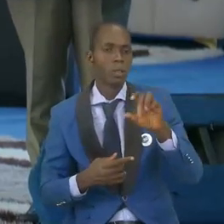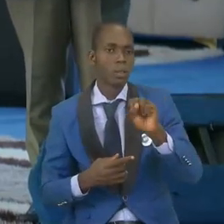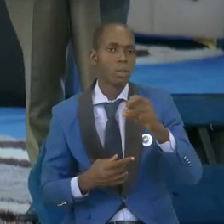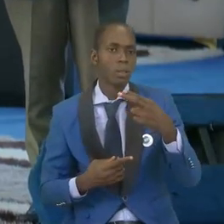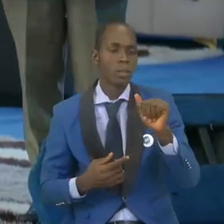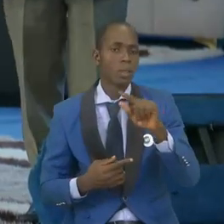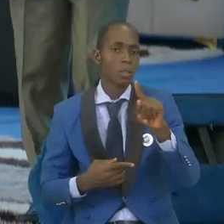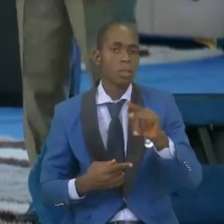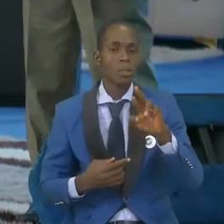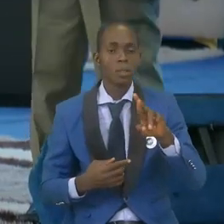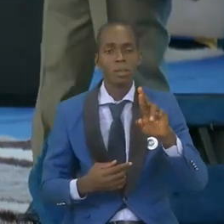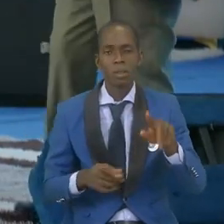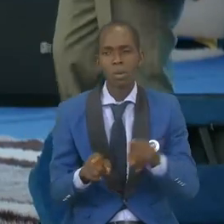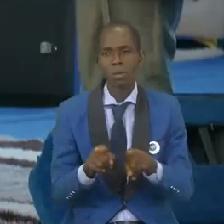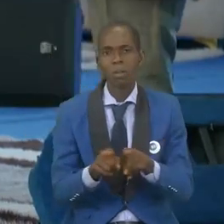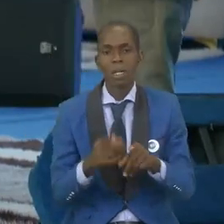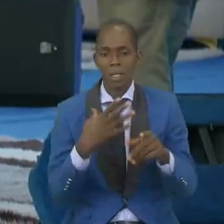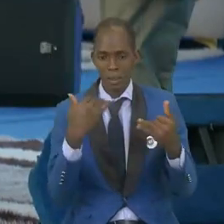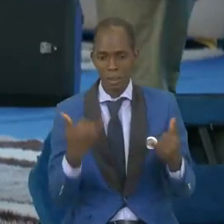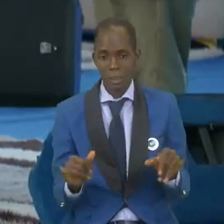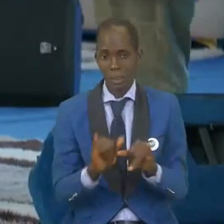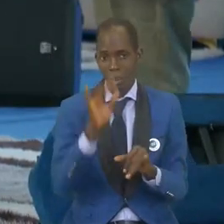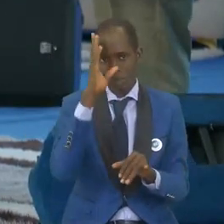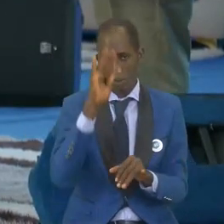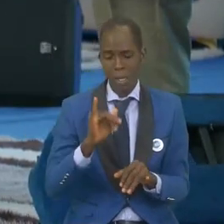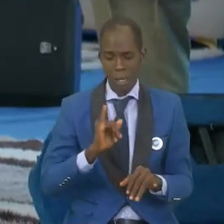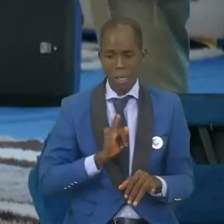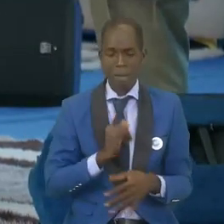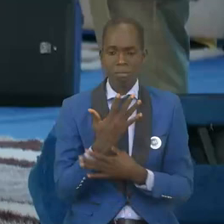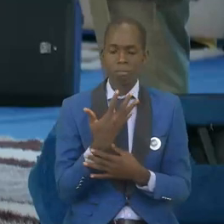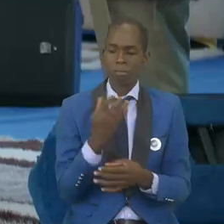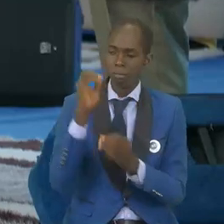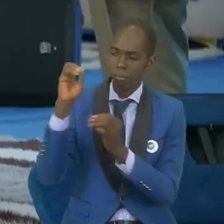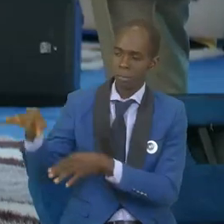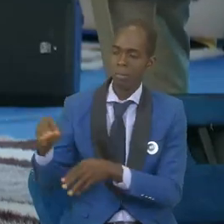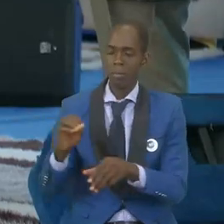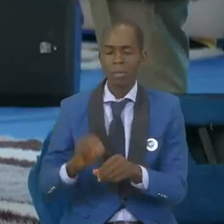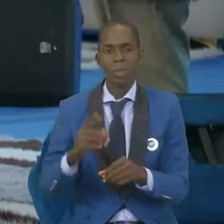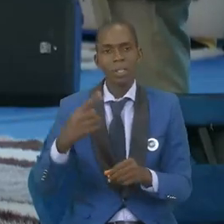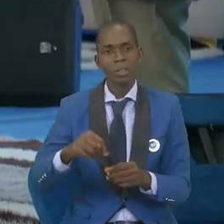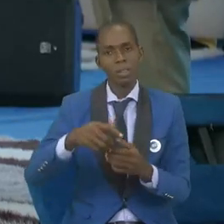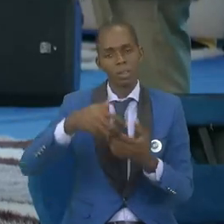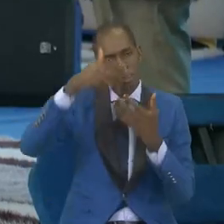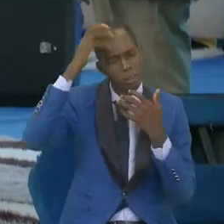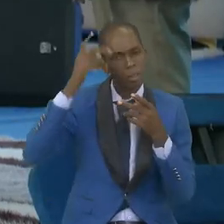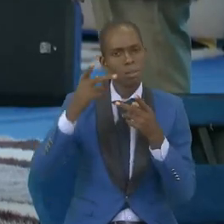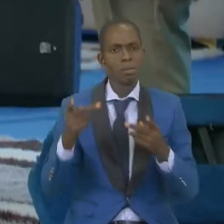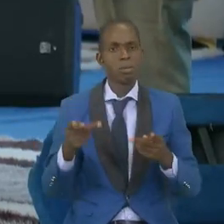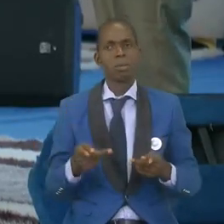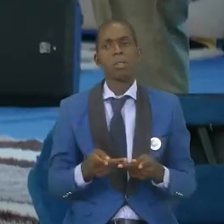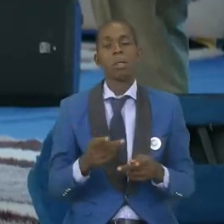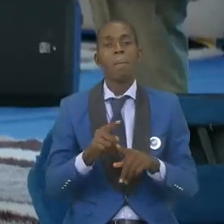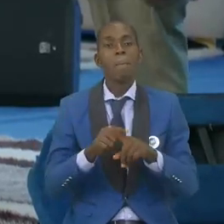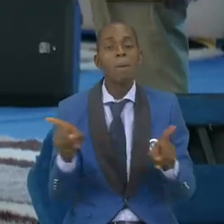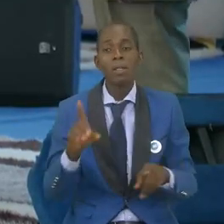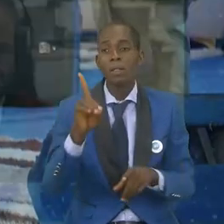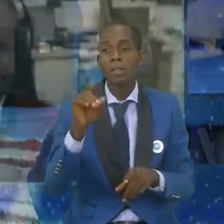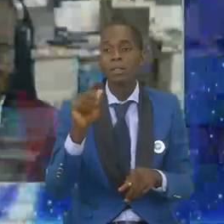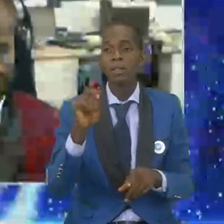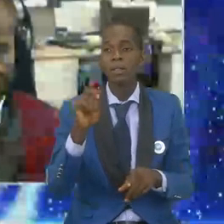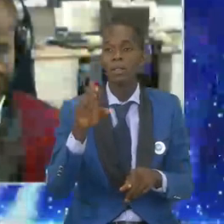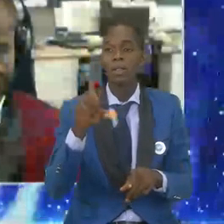Et maintenant, cet homme devait être jeté dans la fosse aux lions. Daniel, avec